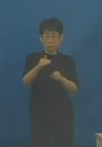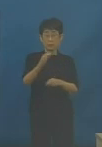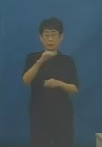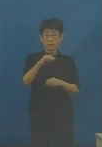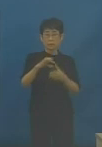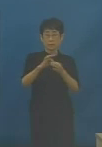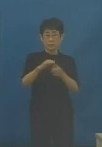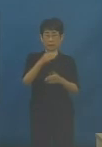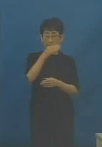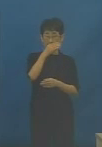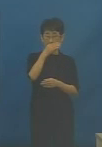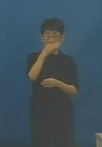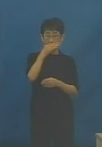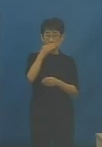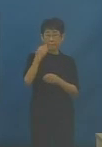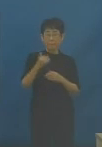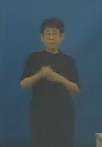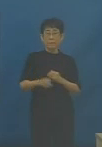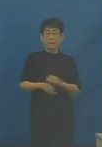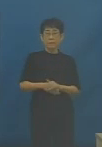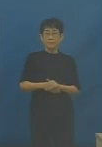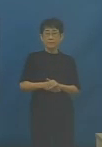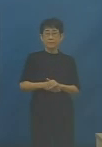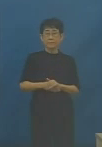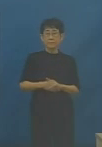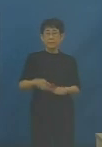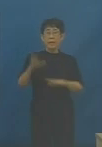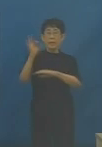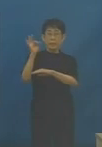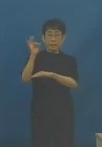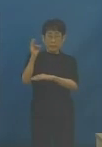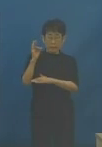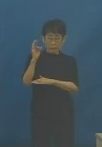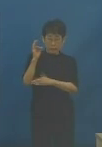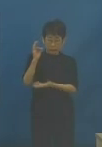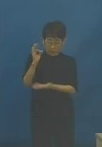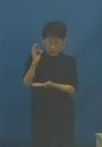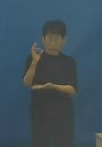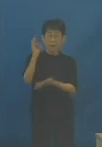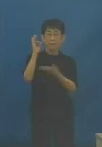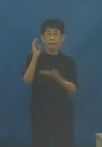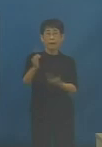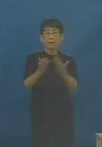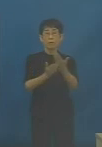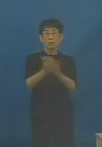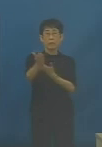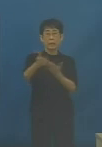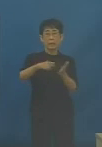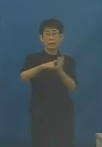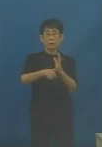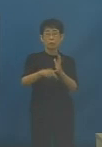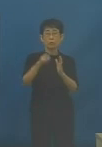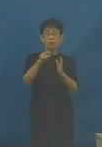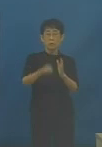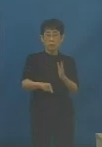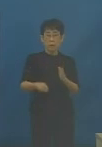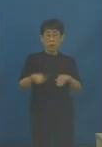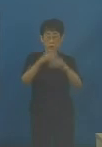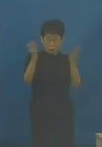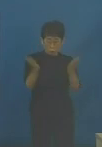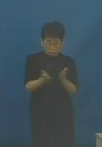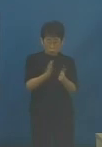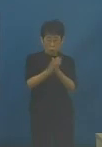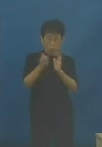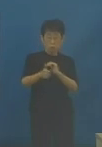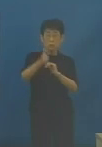もちろんその奈良 の, 知事会はほとんど全ての知事出てましたので、議論の経過は分かった上でそれぞれご判断されているの